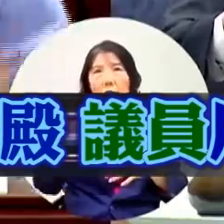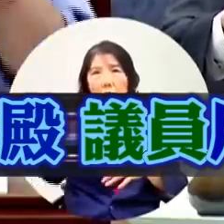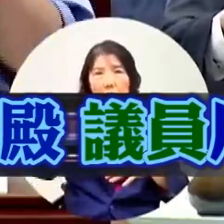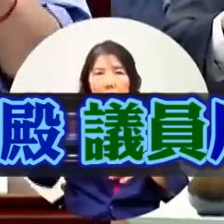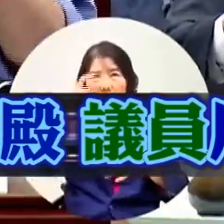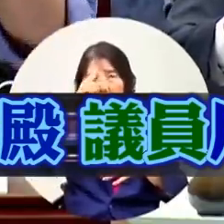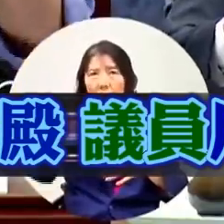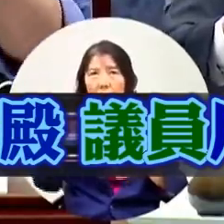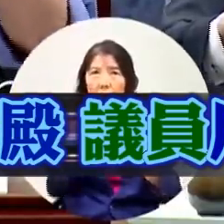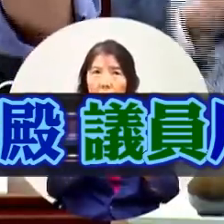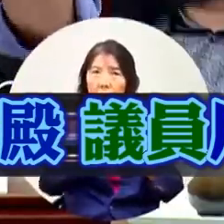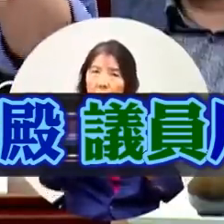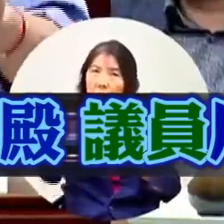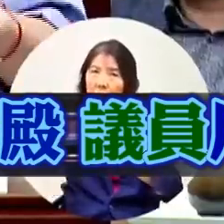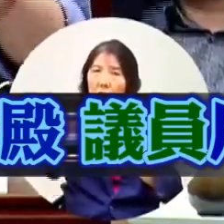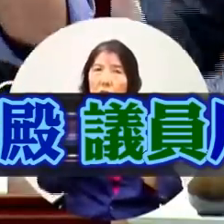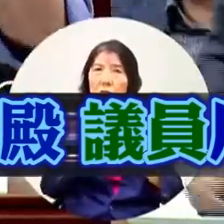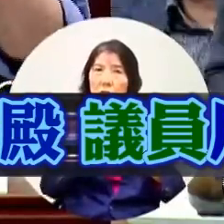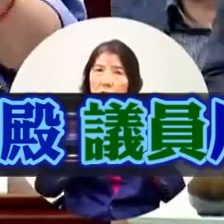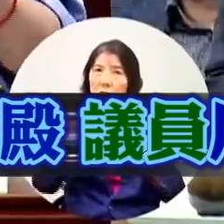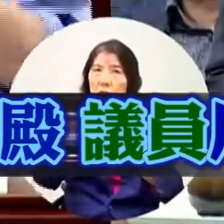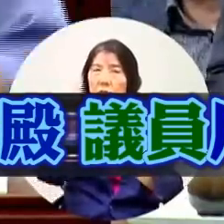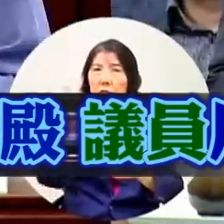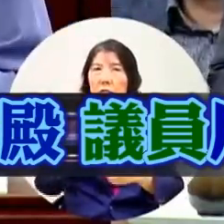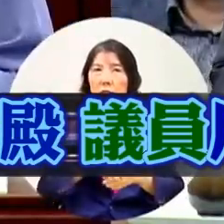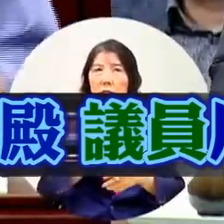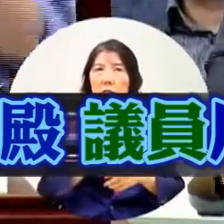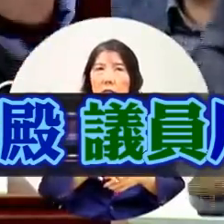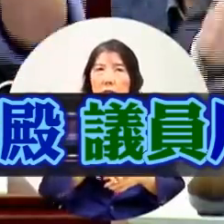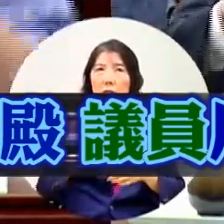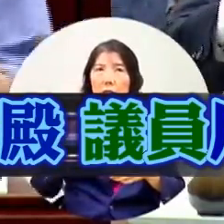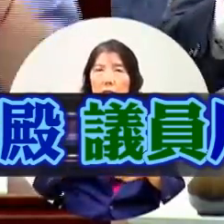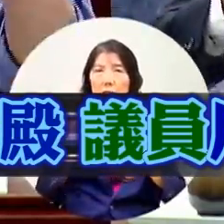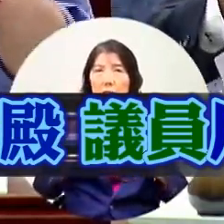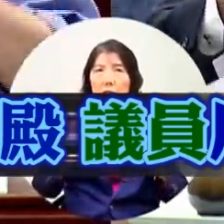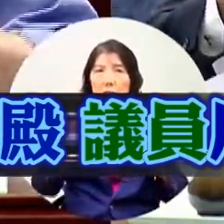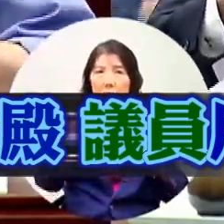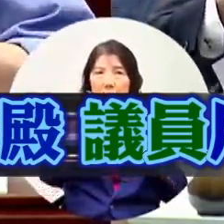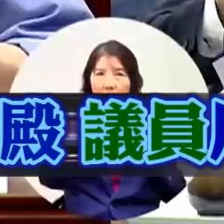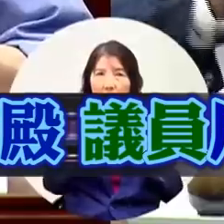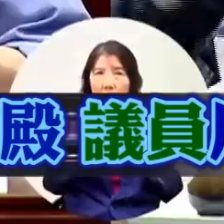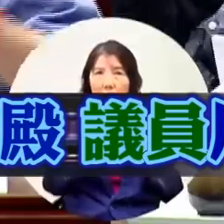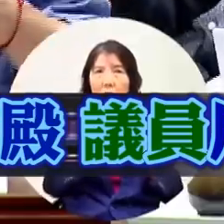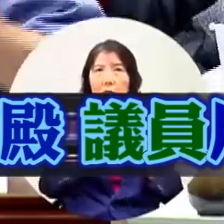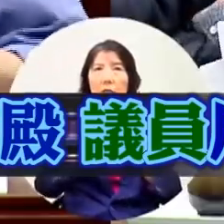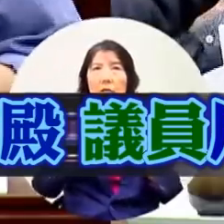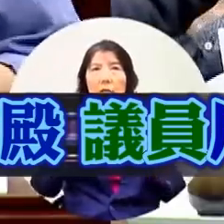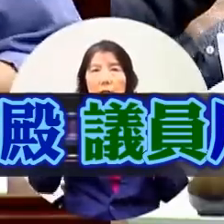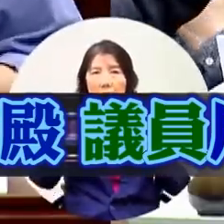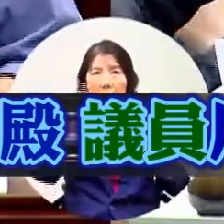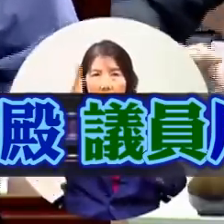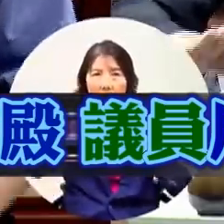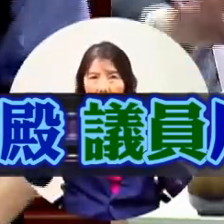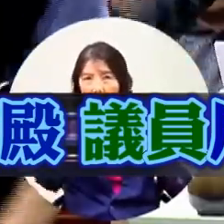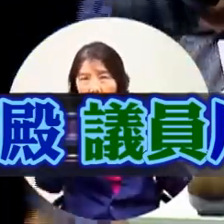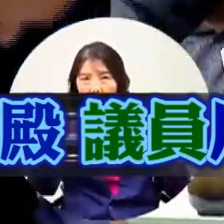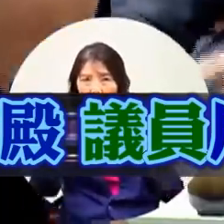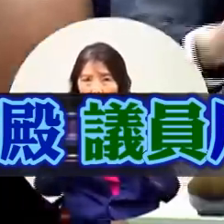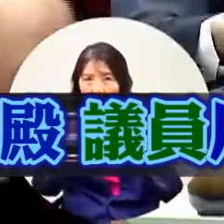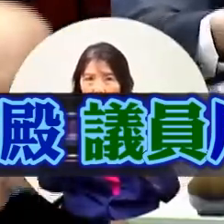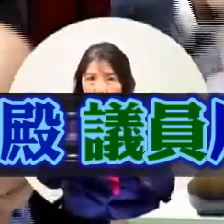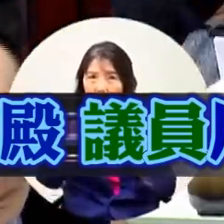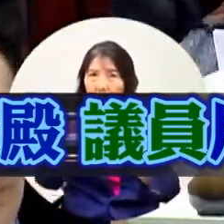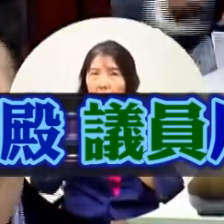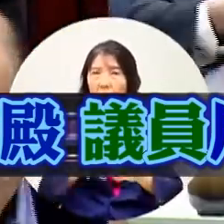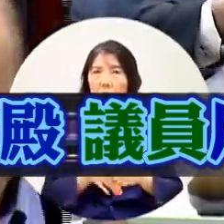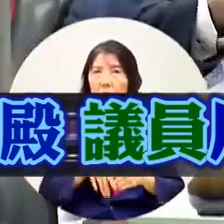么做啊？不是希望不希望，不是每天做 梦就可以成真。如果希望高雄发大财，议会跟市政府联手、 市长， 大家合作。 回答其实都千篇